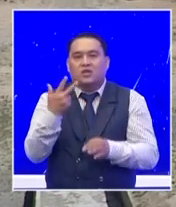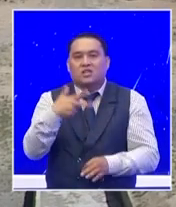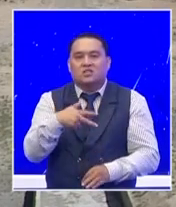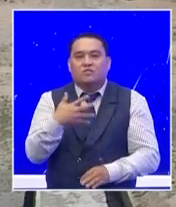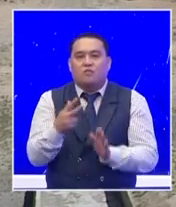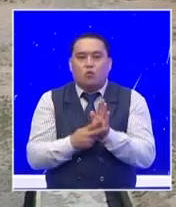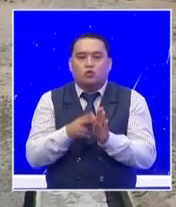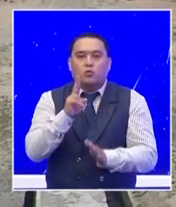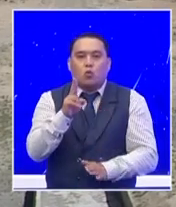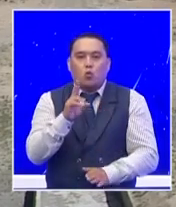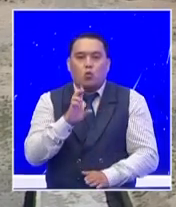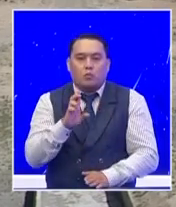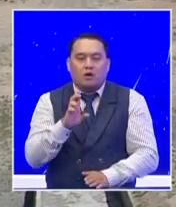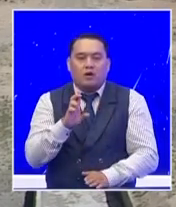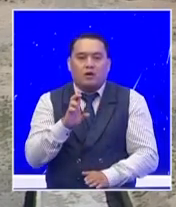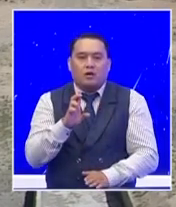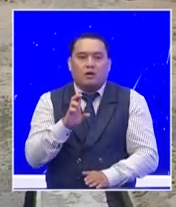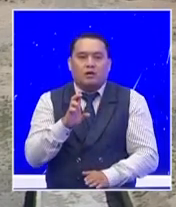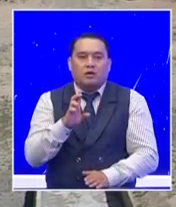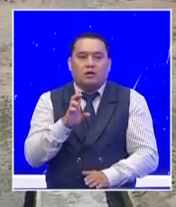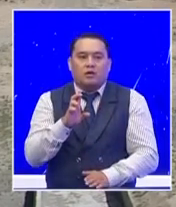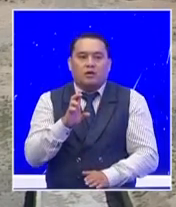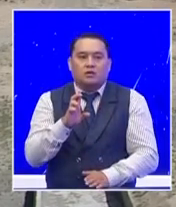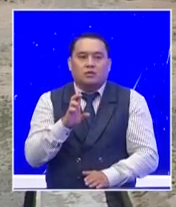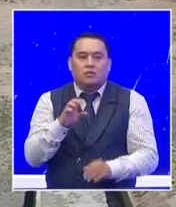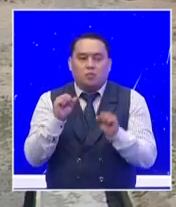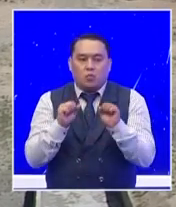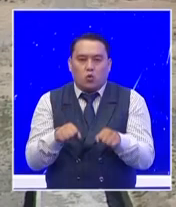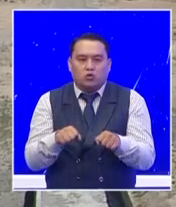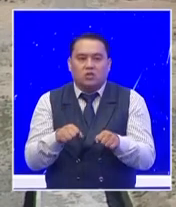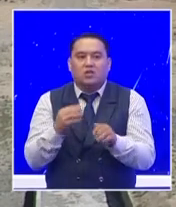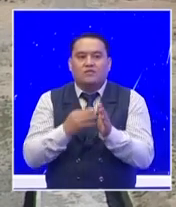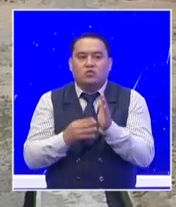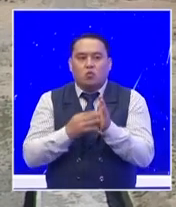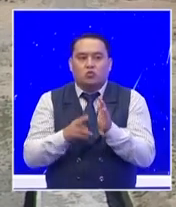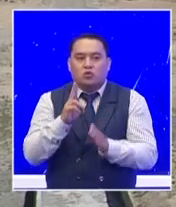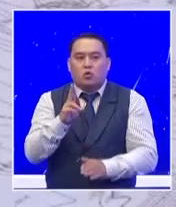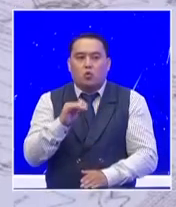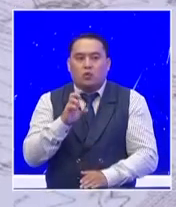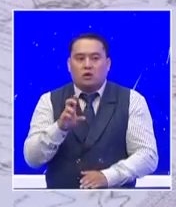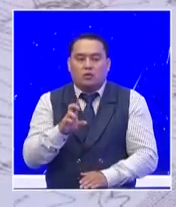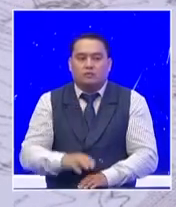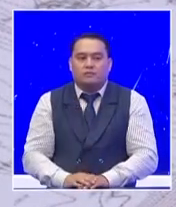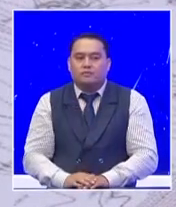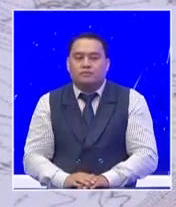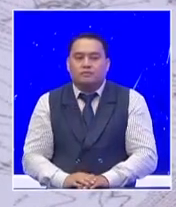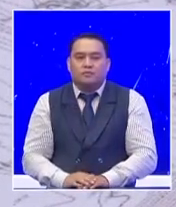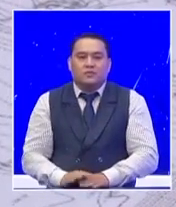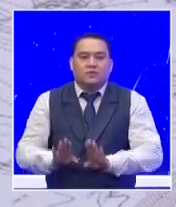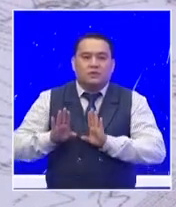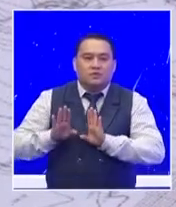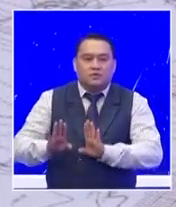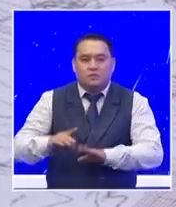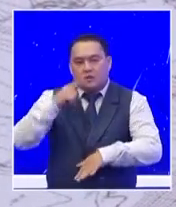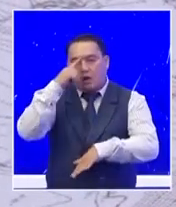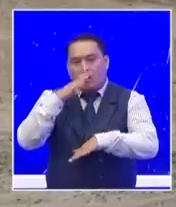кубов, а катастрофического водосброса 90 кубов. Заместитель акима Алматинской